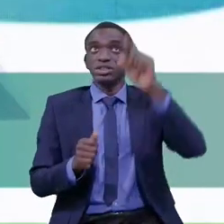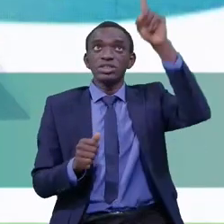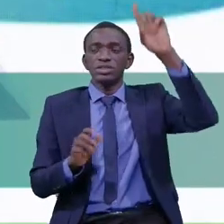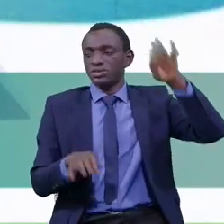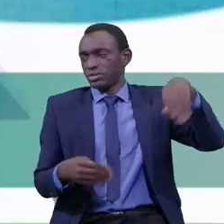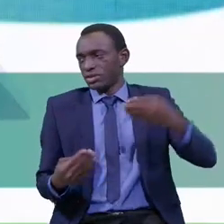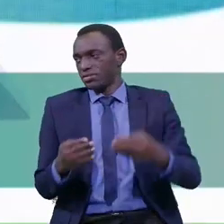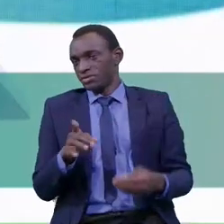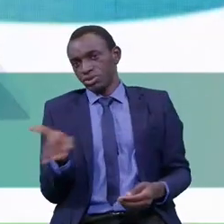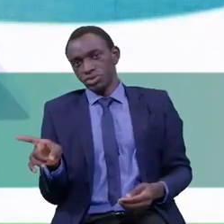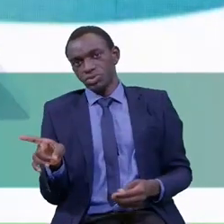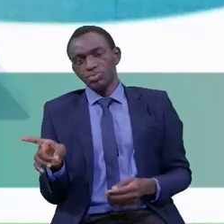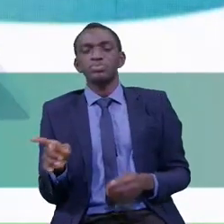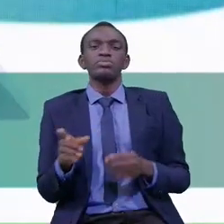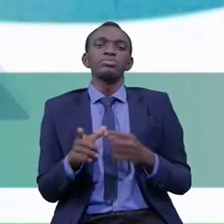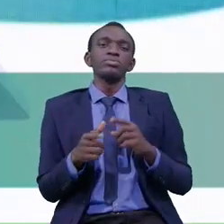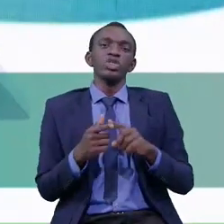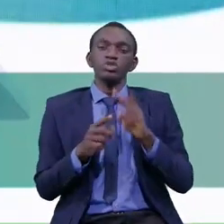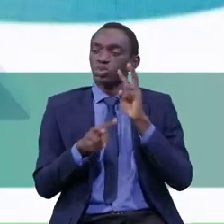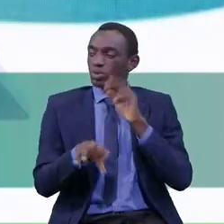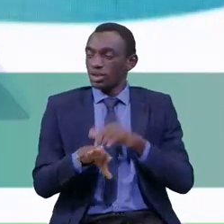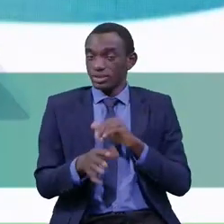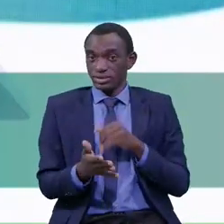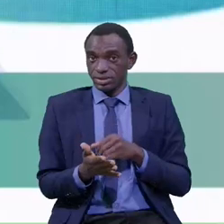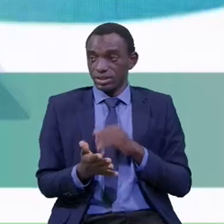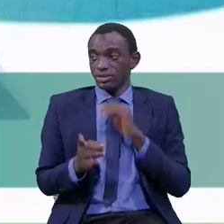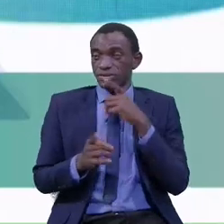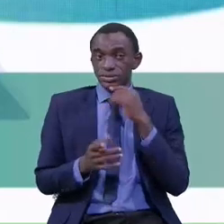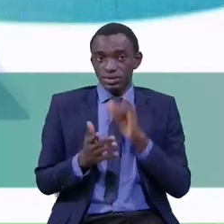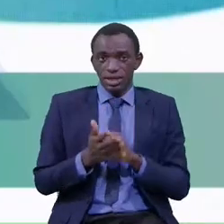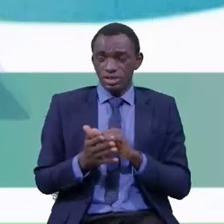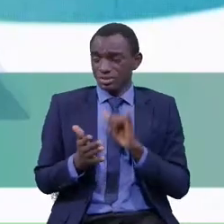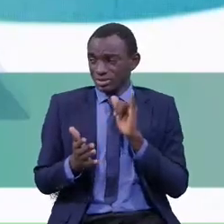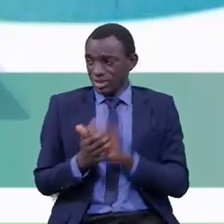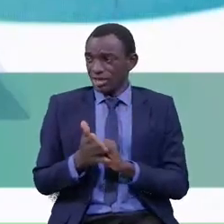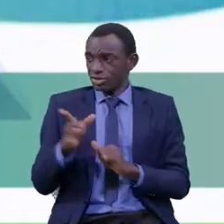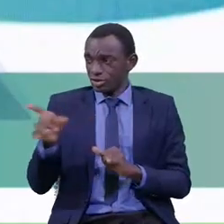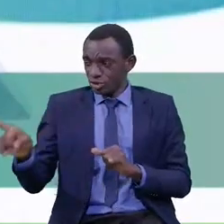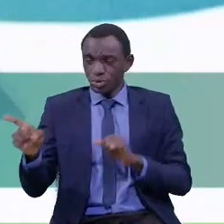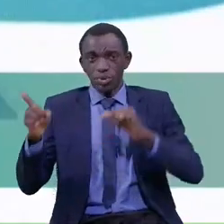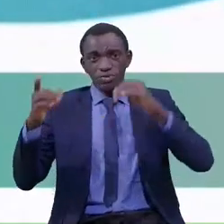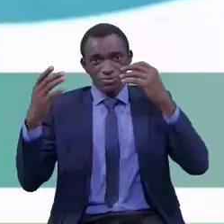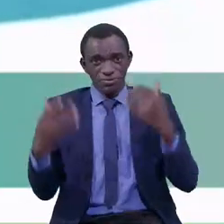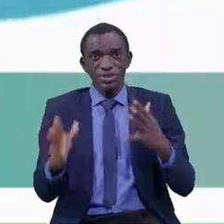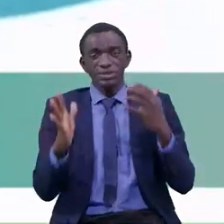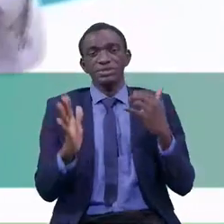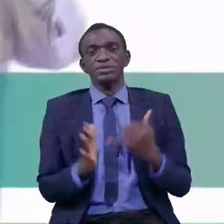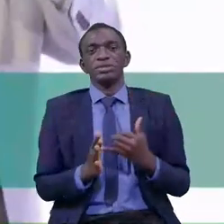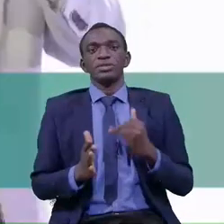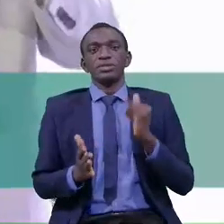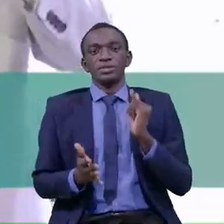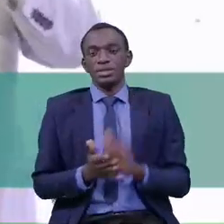Seigneur. Voyez ceci, afin de le bien remplir. Afin de le